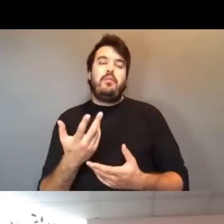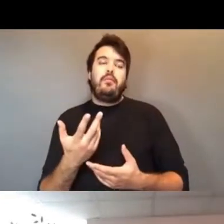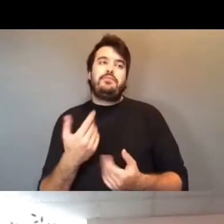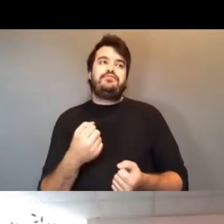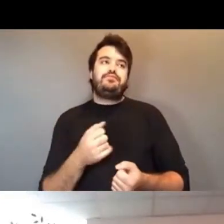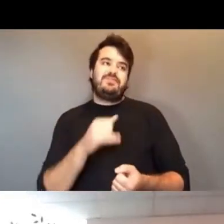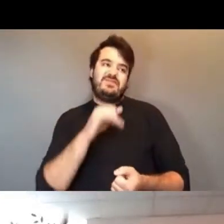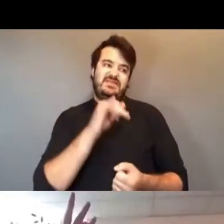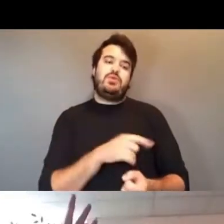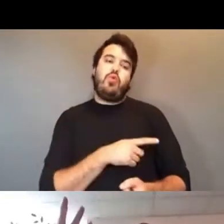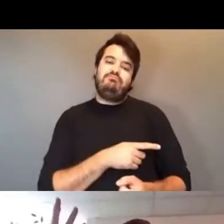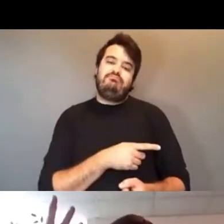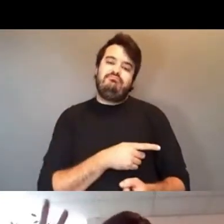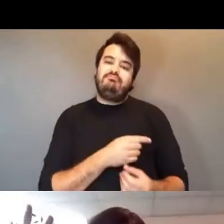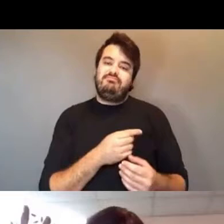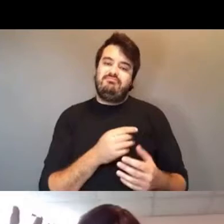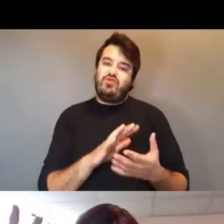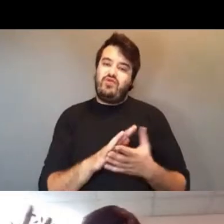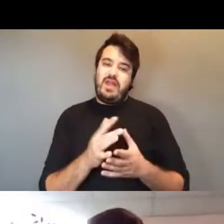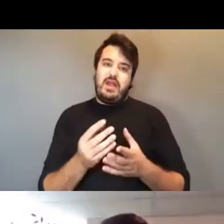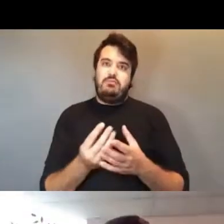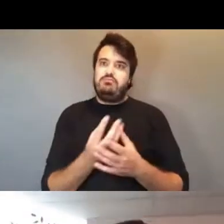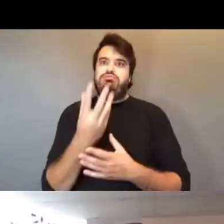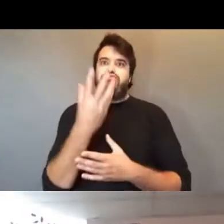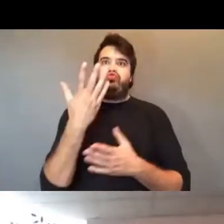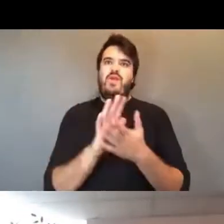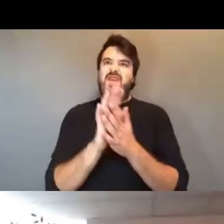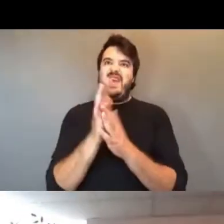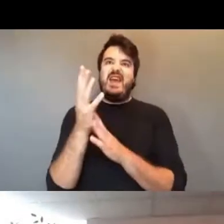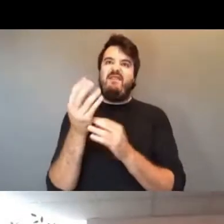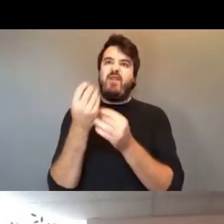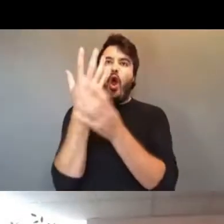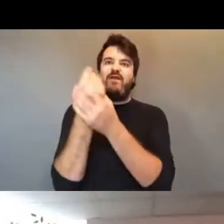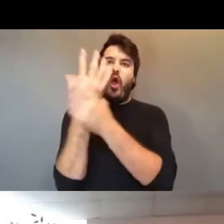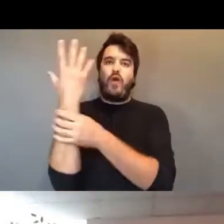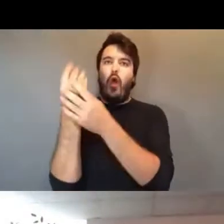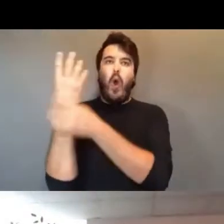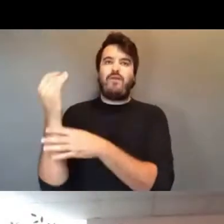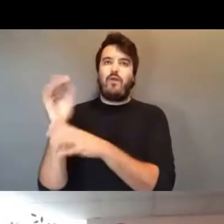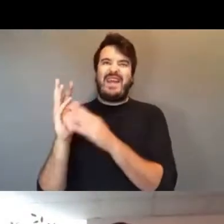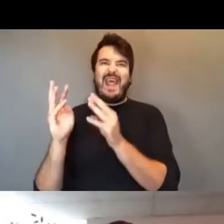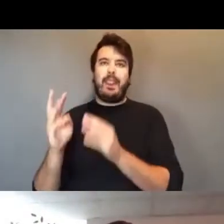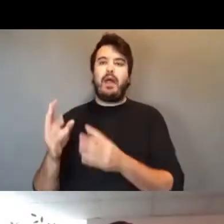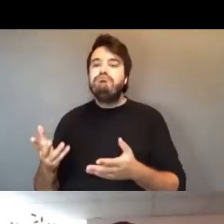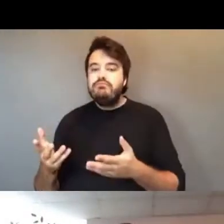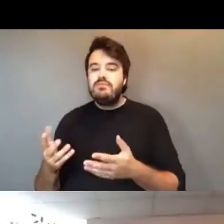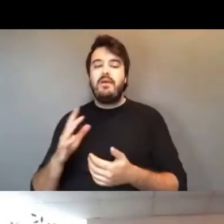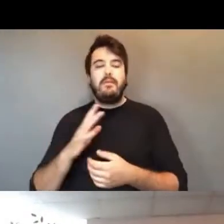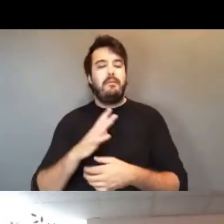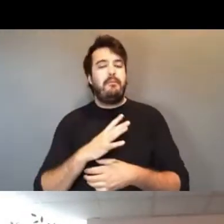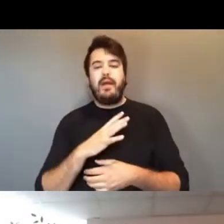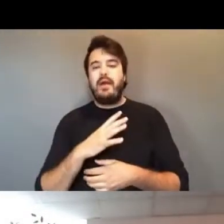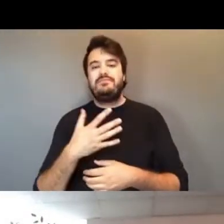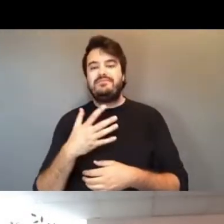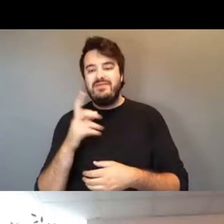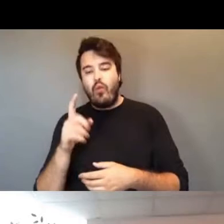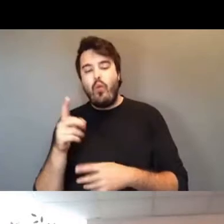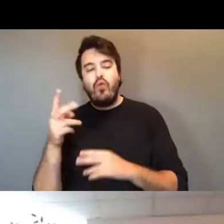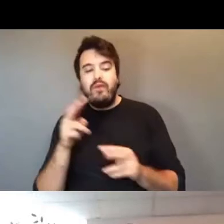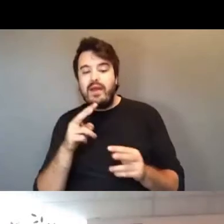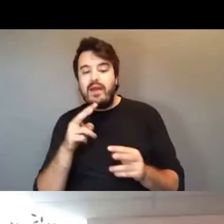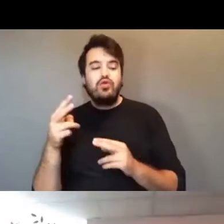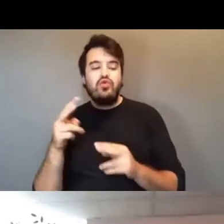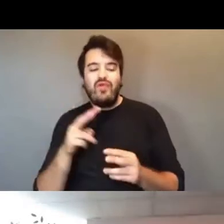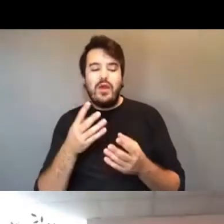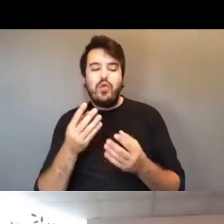c'est ça qui va faire qu'elle va partir en graines. Mais ça se fait définitivement en pot. C'est juste qu'il faut surveiller l'humidité